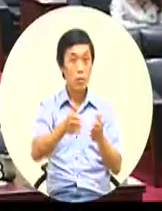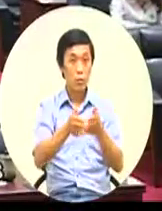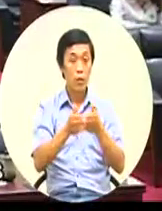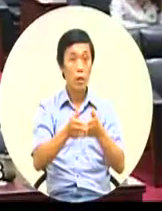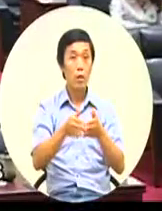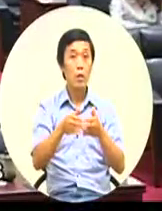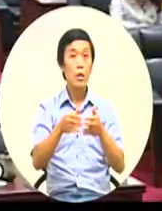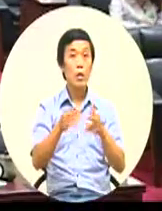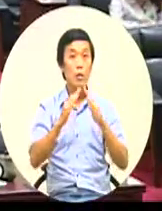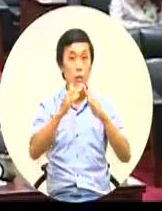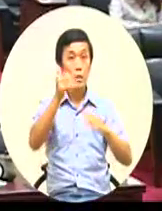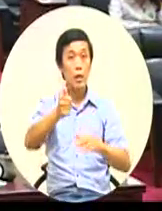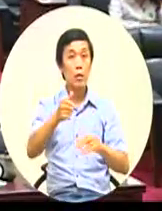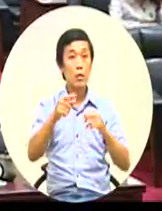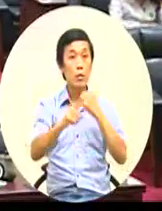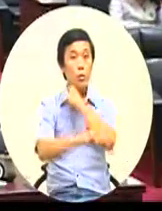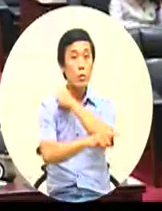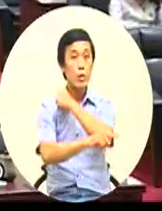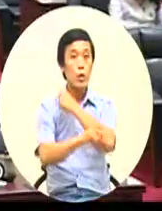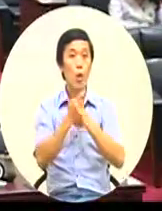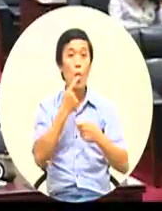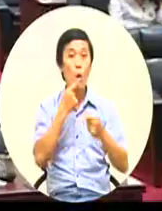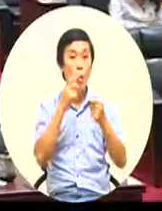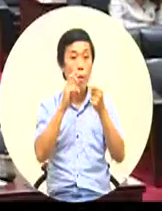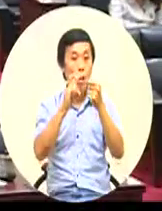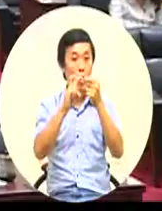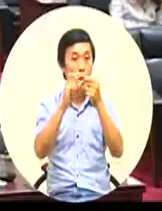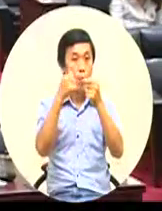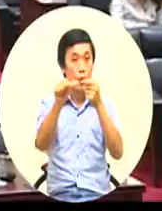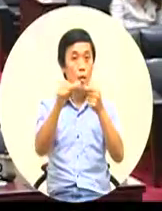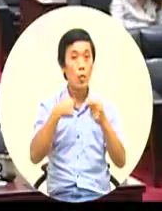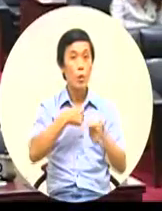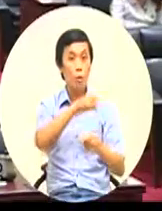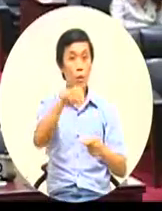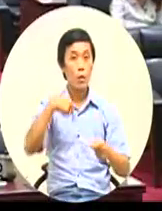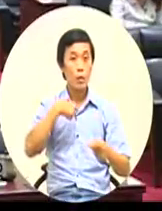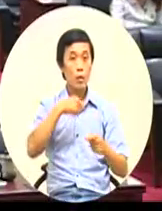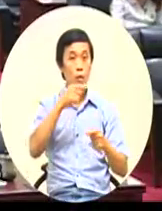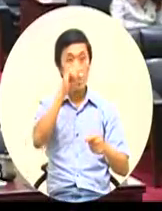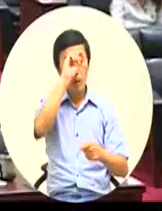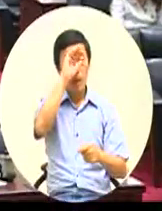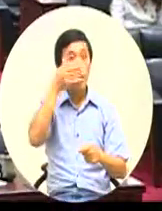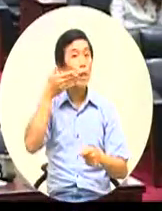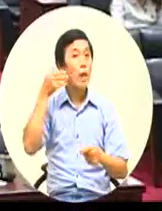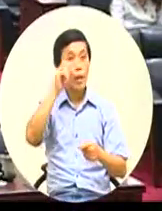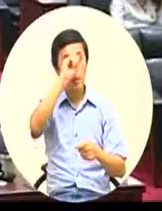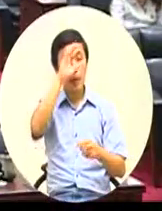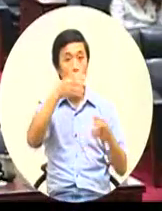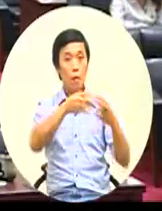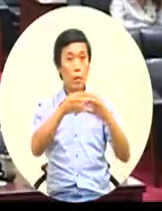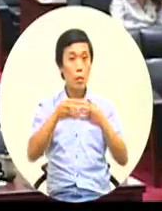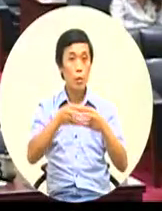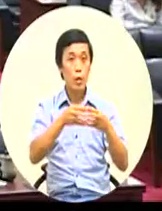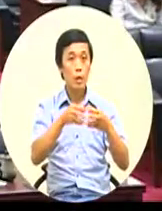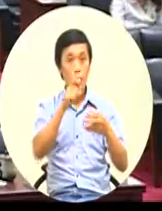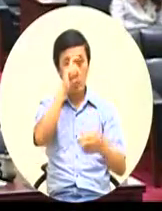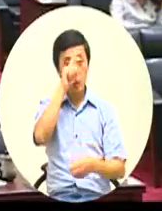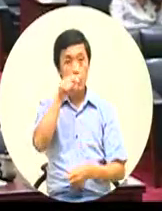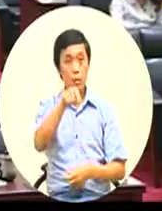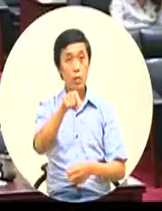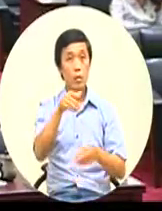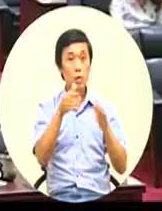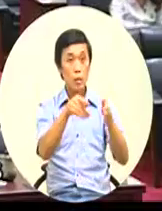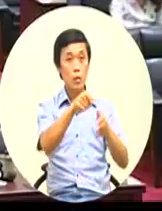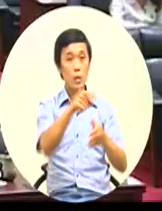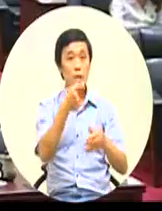最后25秒，我们党团希望市长你对这么多的陈抗活动，